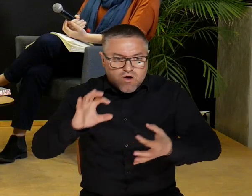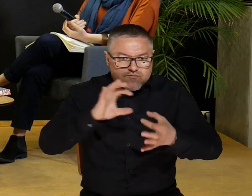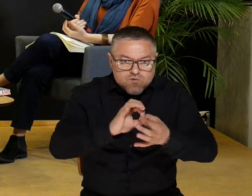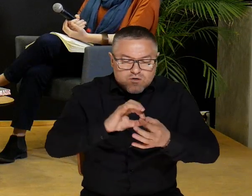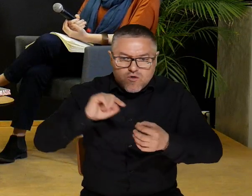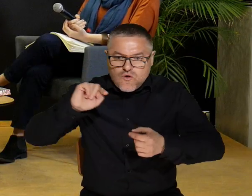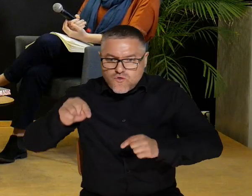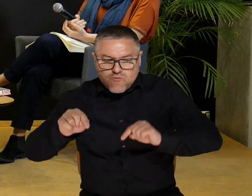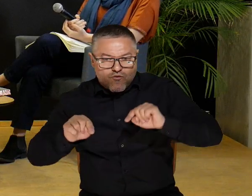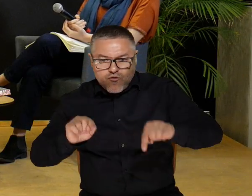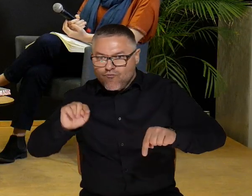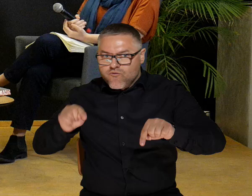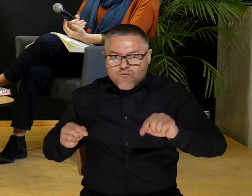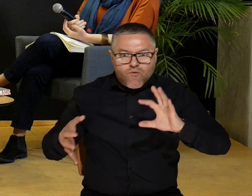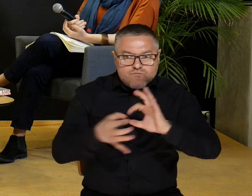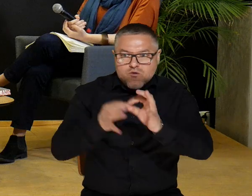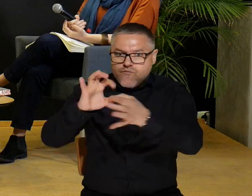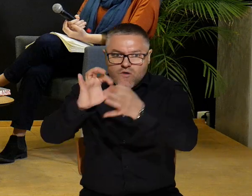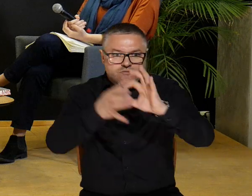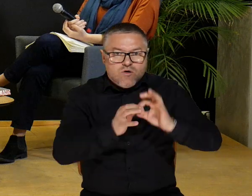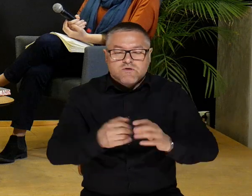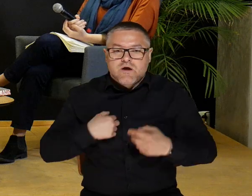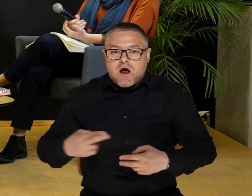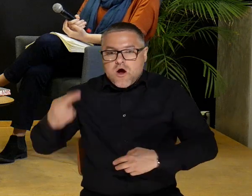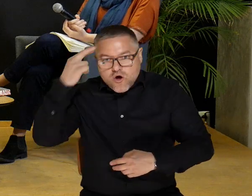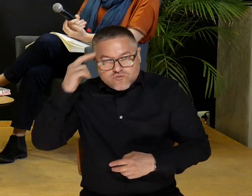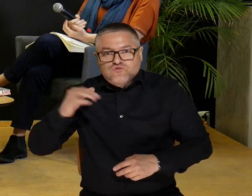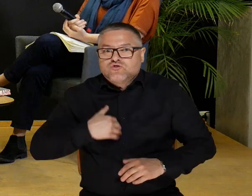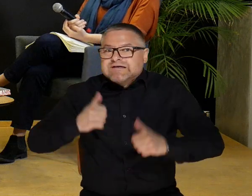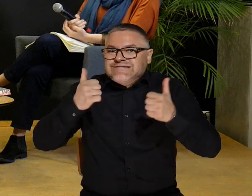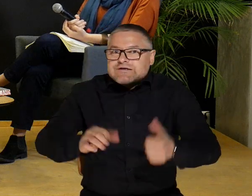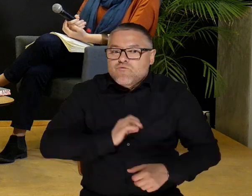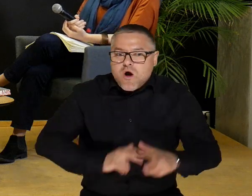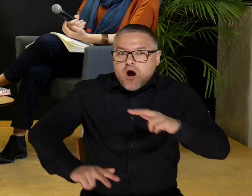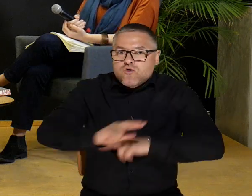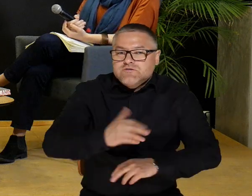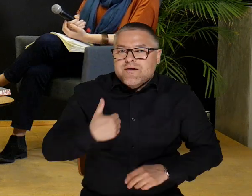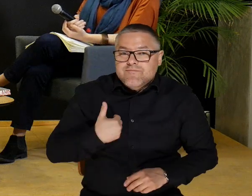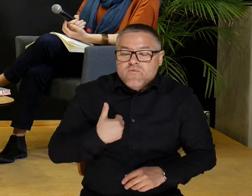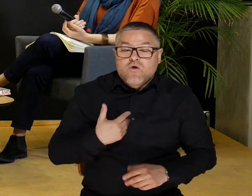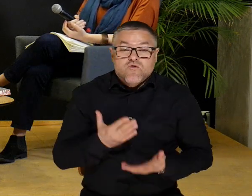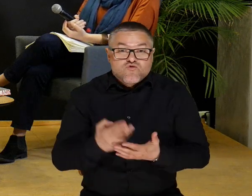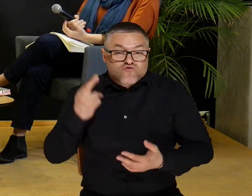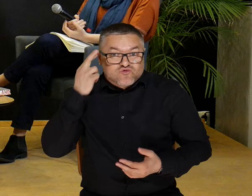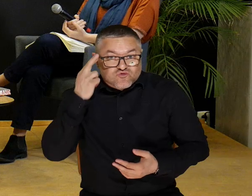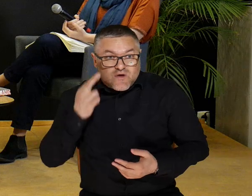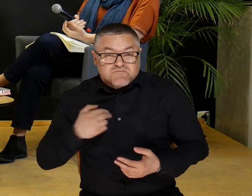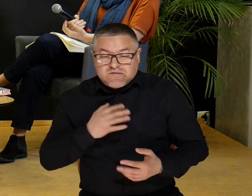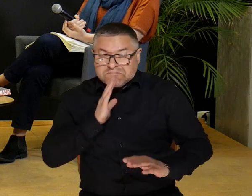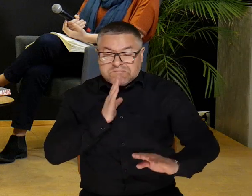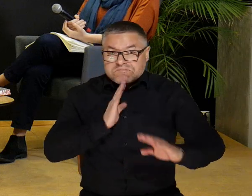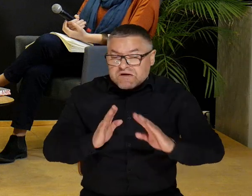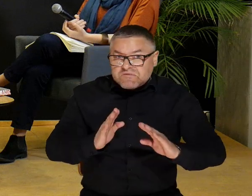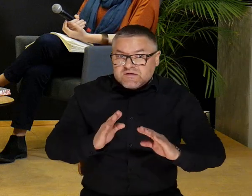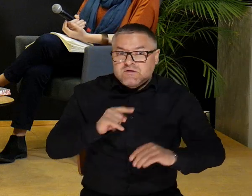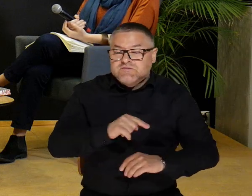kropki, nagle zrozumiałam, co tak naprawdę się wydarzyło w mojej rodzinie. Czy zrozumiałam, czy też zaczęłam podejrzewać i zrozumiałam,